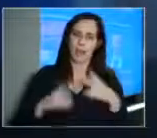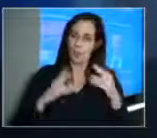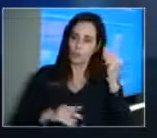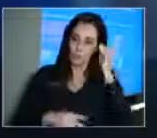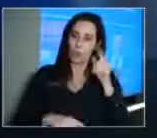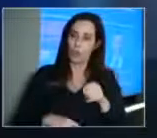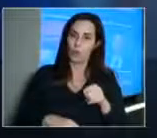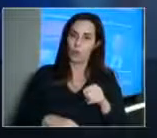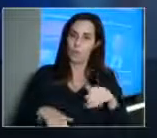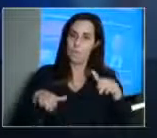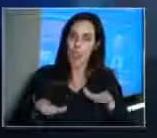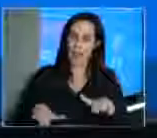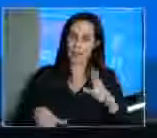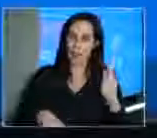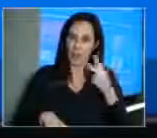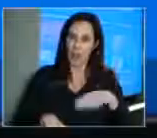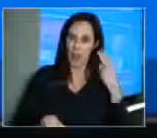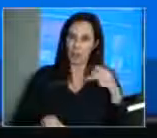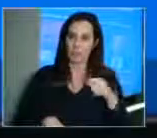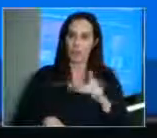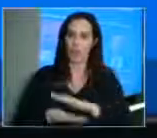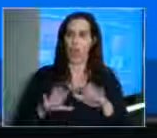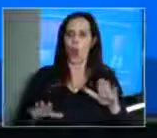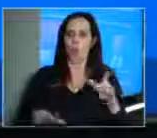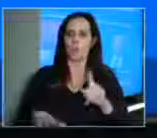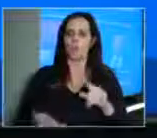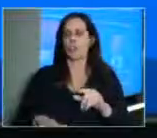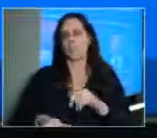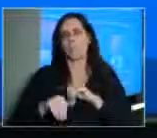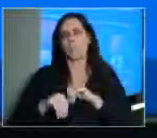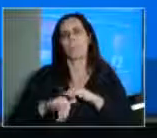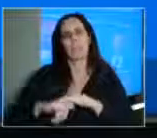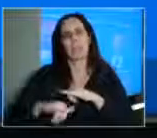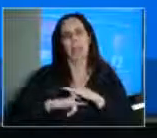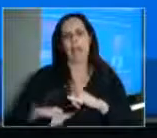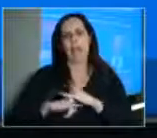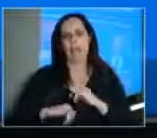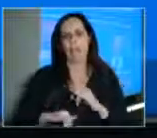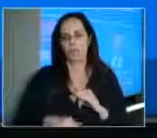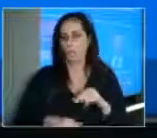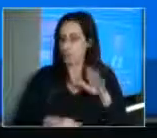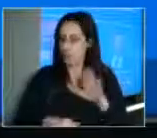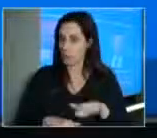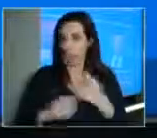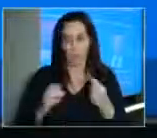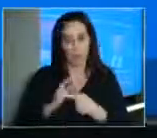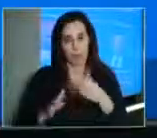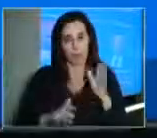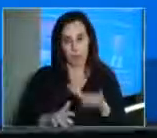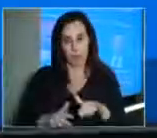לזכור מזל שמנדט של הקהילה זה לא רק מי שמזדהה ומזדהה כחלק מקהילת הלהט"ב. זה פעמים רבות